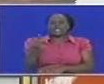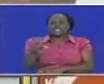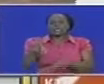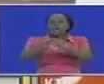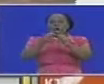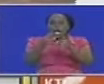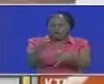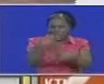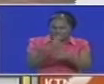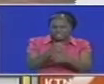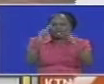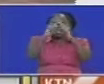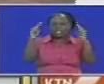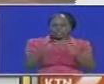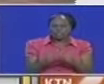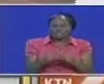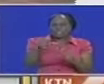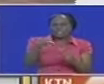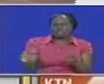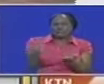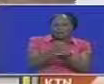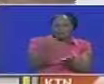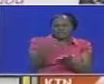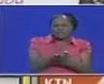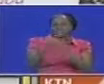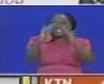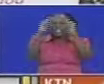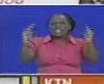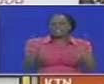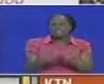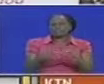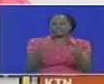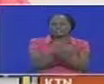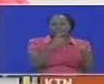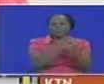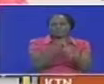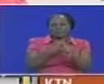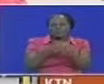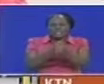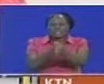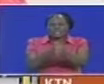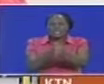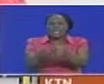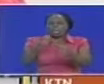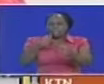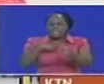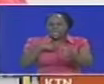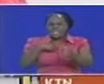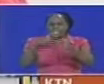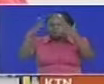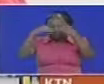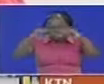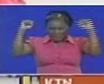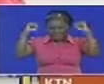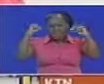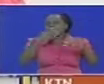ni la kimataifa kwa kuwateua wawakilishi wa kimataifa katika uongozi wake. And I being the president of